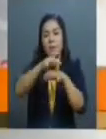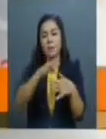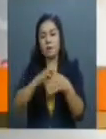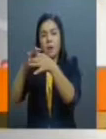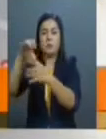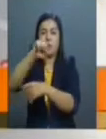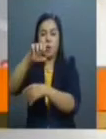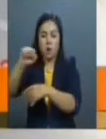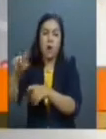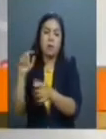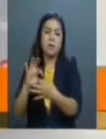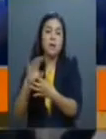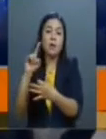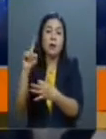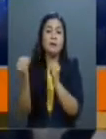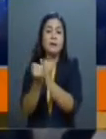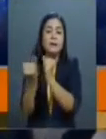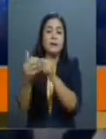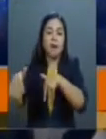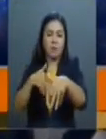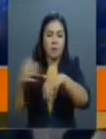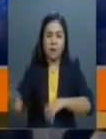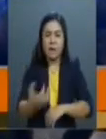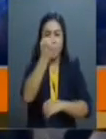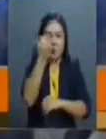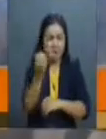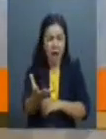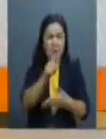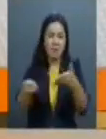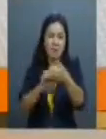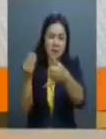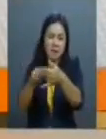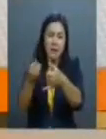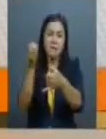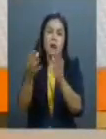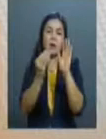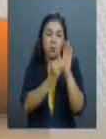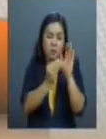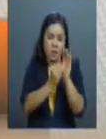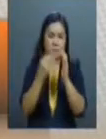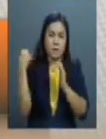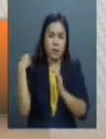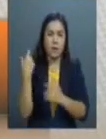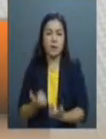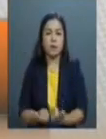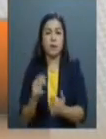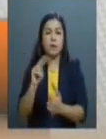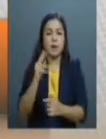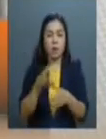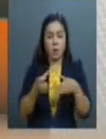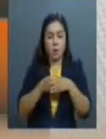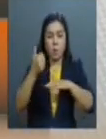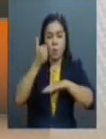พาะพรรคการเมืองที่เป็นเจ้าของพื้นที่เดิมในกรุงเทพมหานครโดยนายนพดลปัทมะแกนนำพรรคเพื่อ